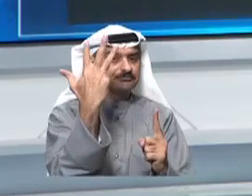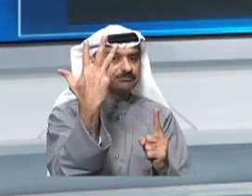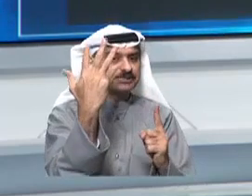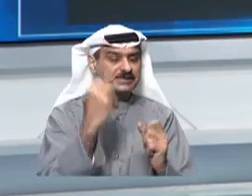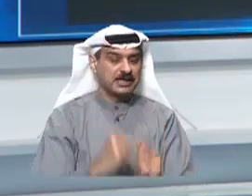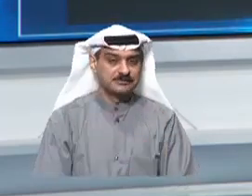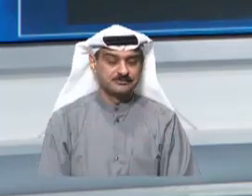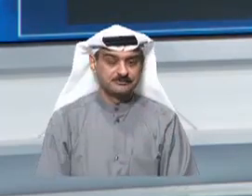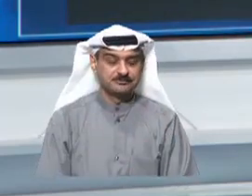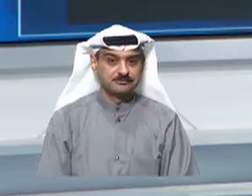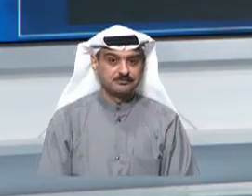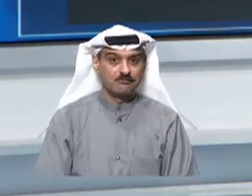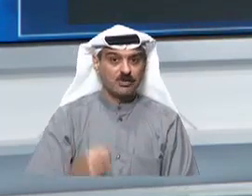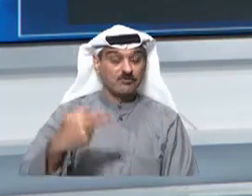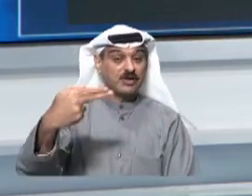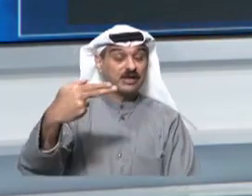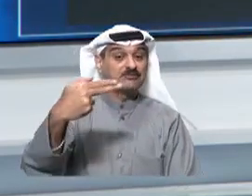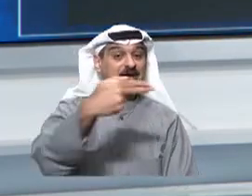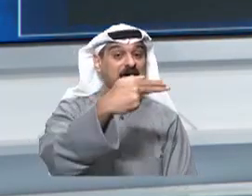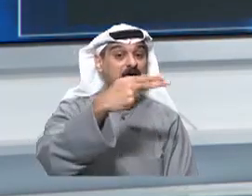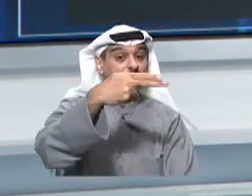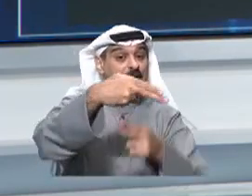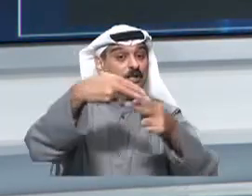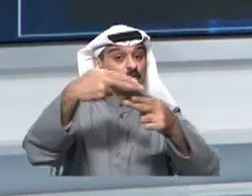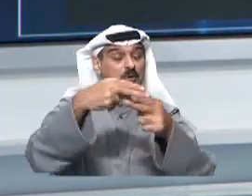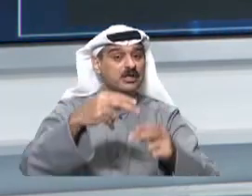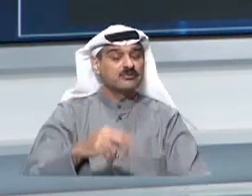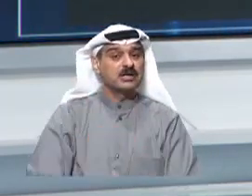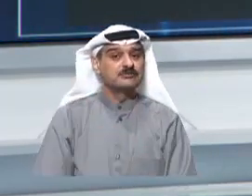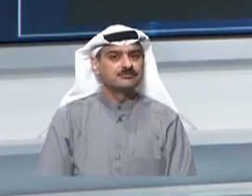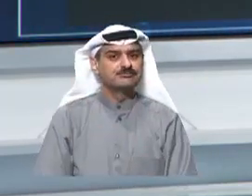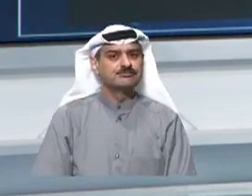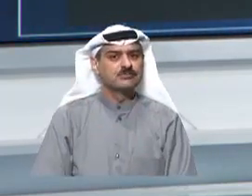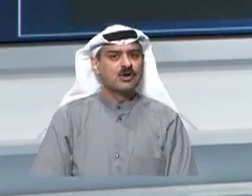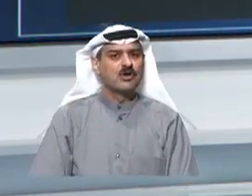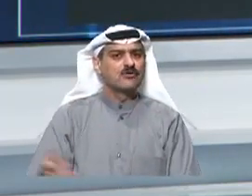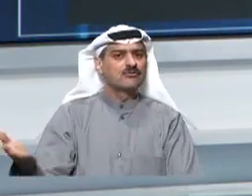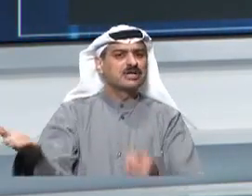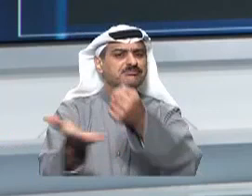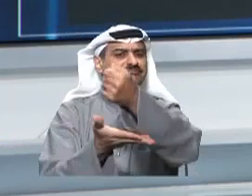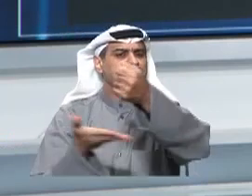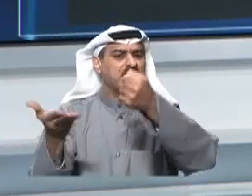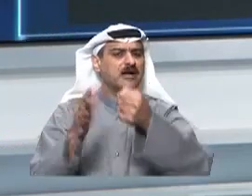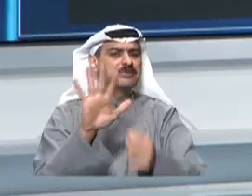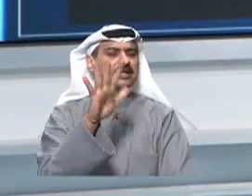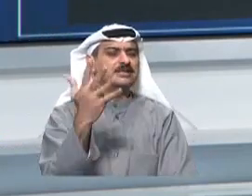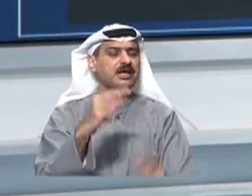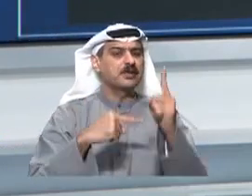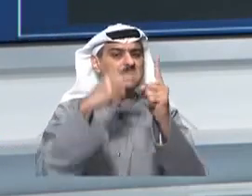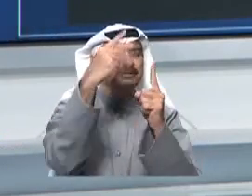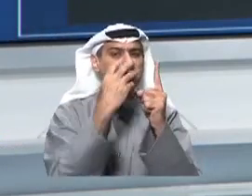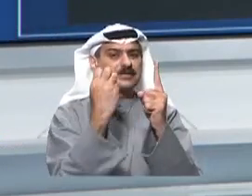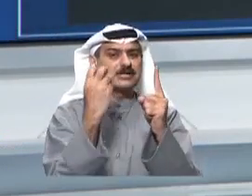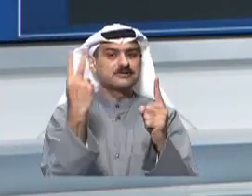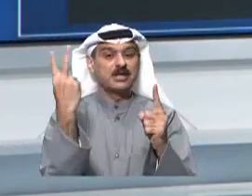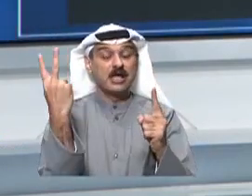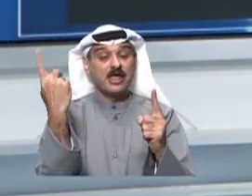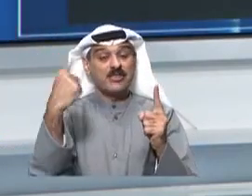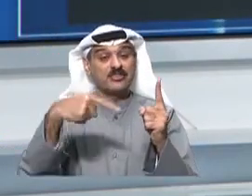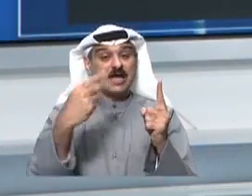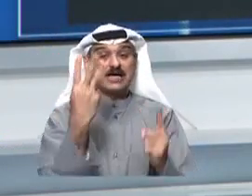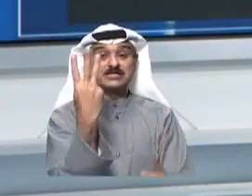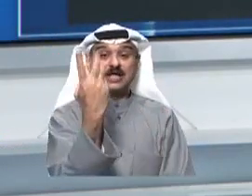مئوية غربا في الشقاية والسالمي 11، متوقعة في العبدلي وبقية المناطق قد تصل فيها درجات الحرارة ما بين 12 إلى 13